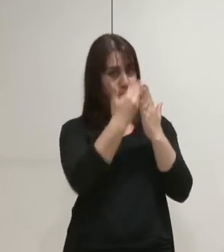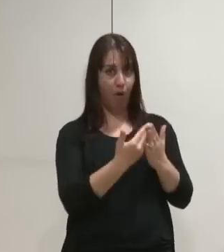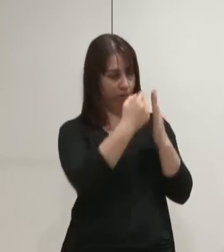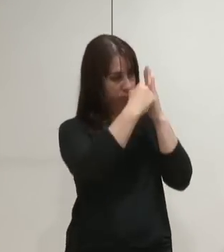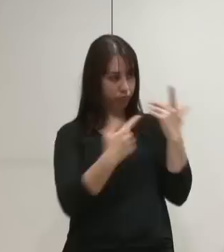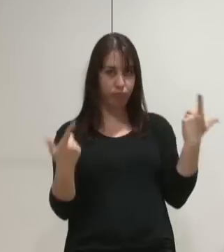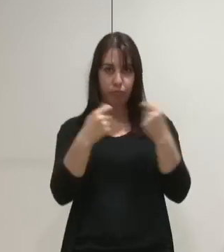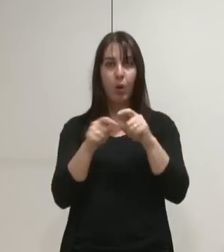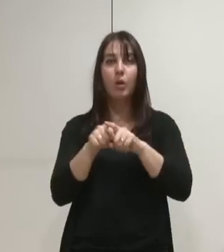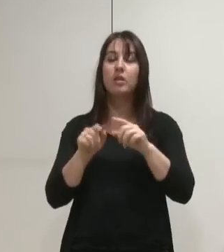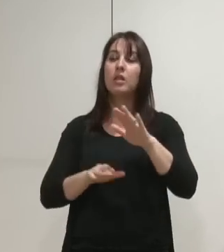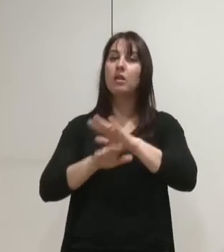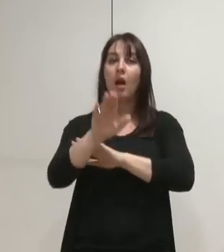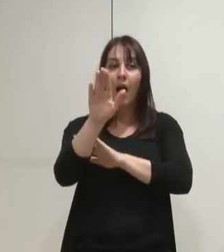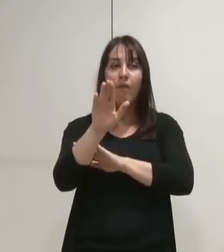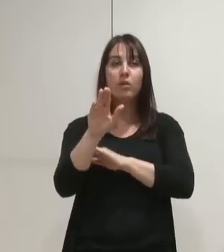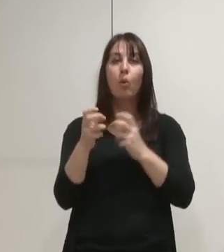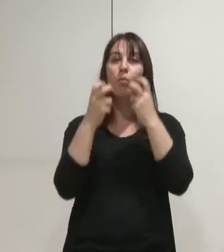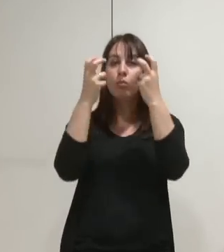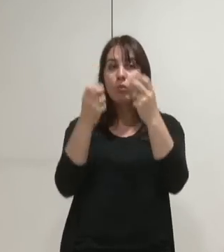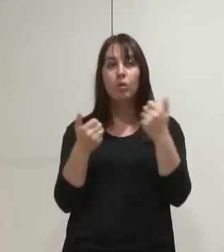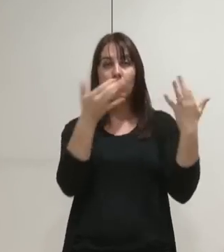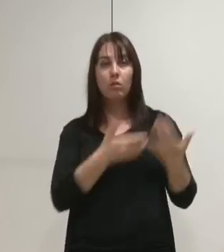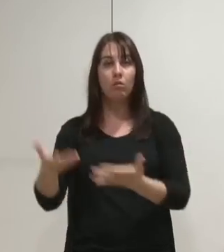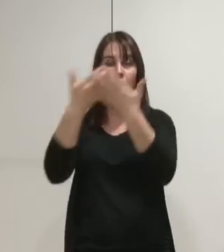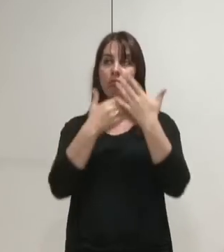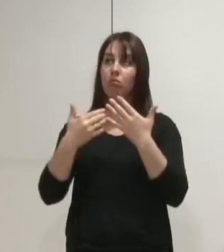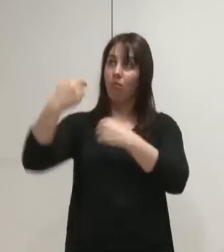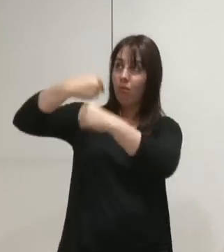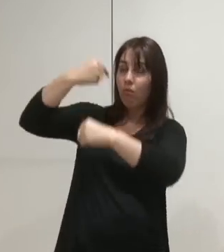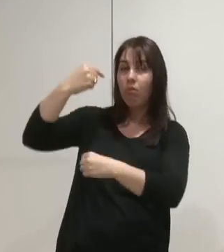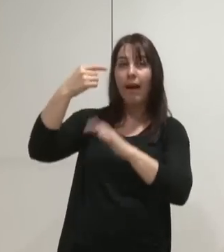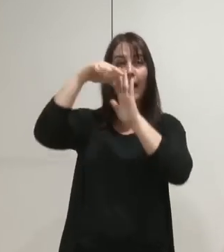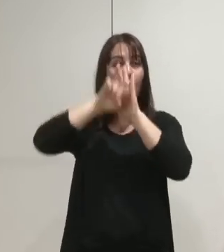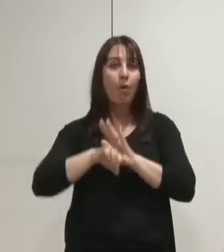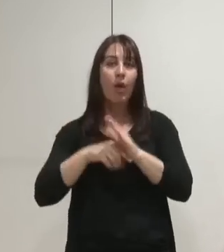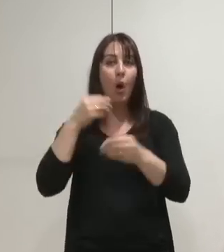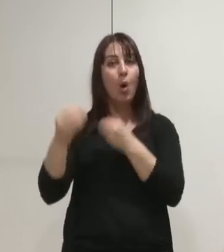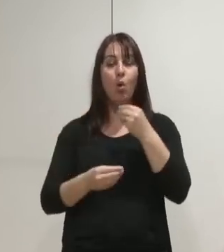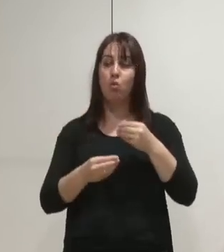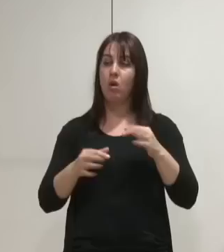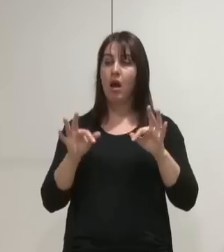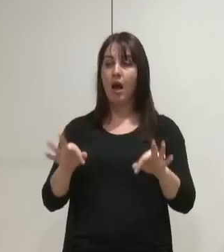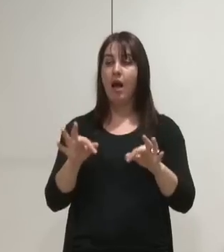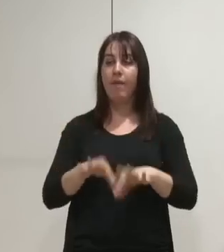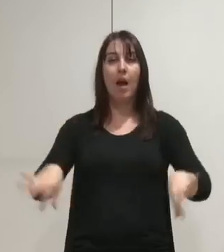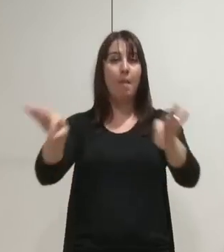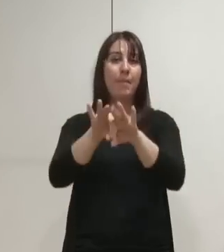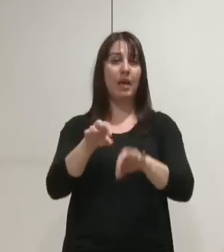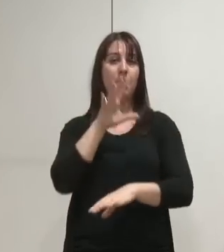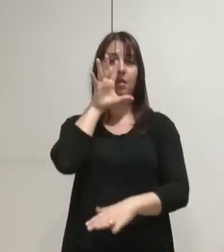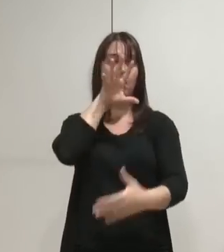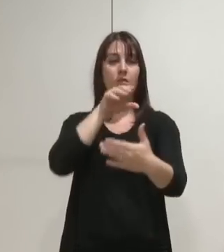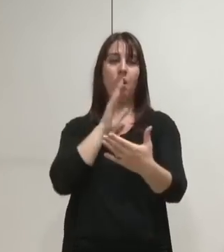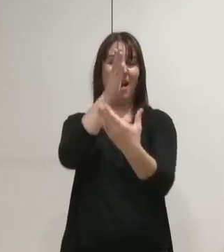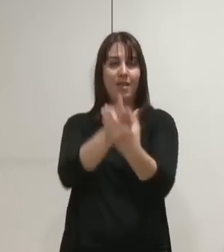taux d'inflation et possibilité de révision de ce montant en cas d'évolution réglementaire ou légal ou pour changement majeur des périmètres d'intervention de la